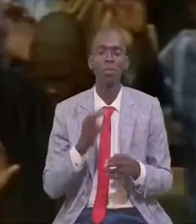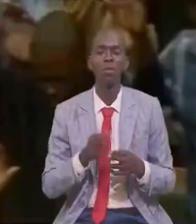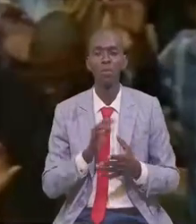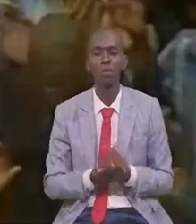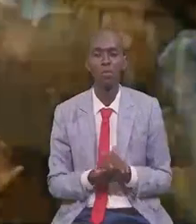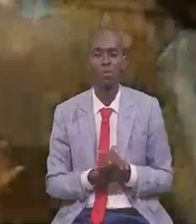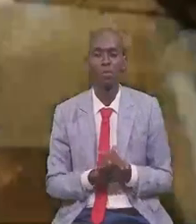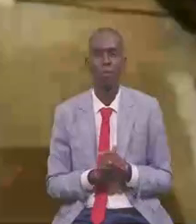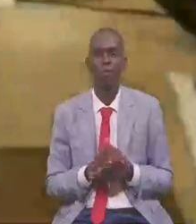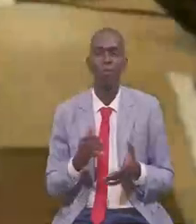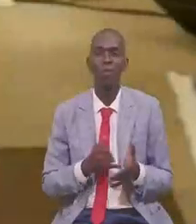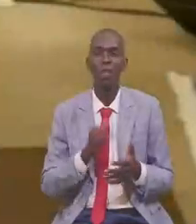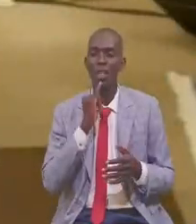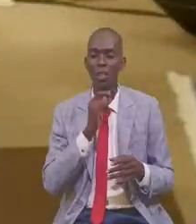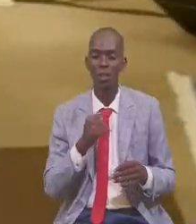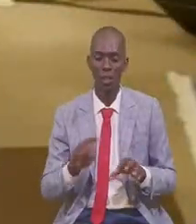C'est l'action, c'est ce que tu fais.